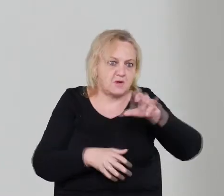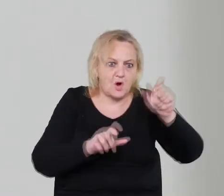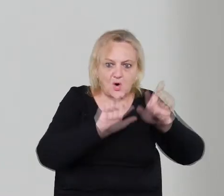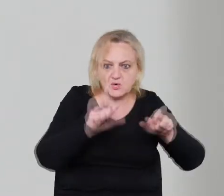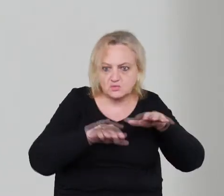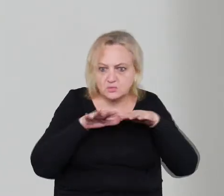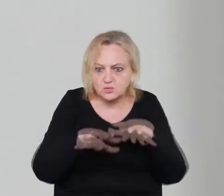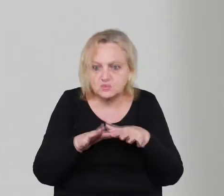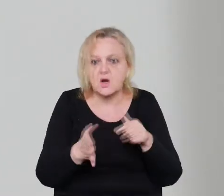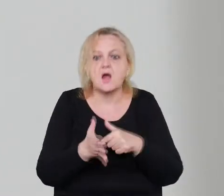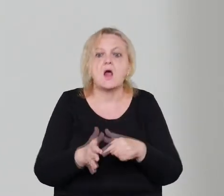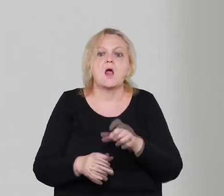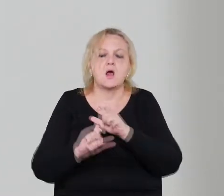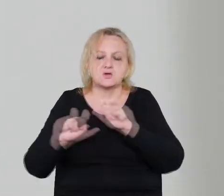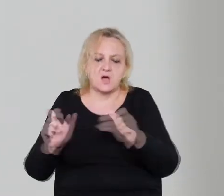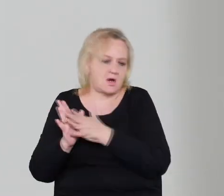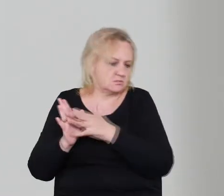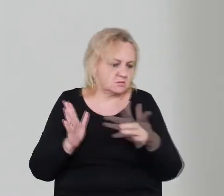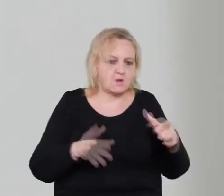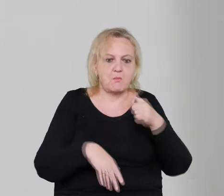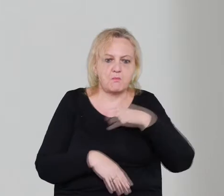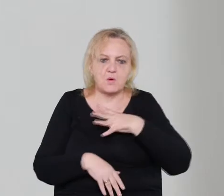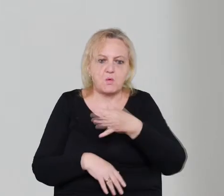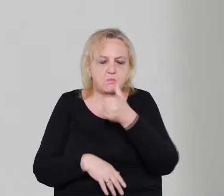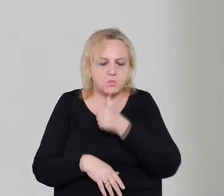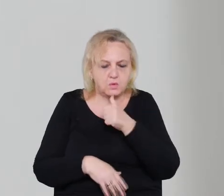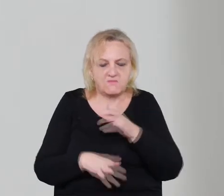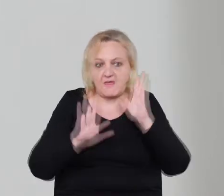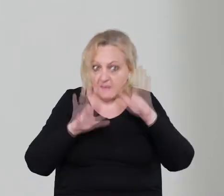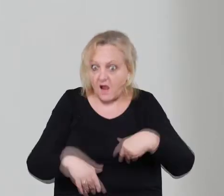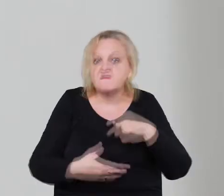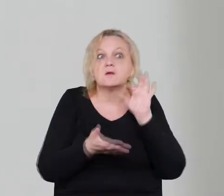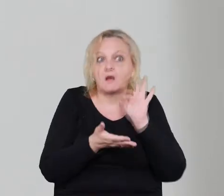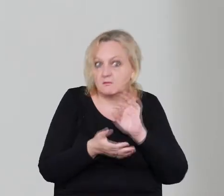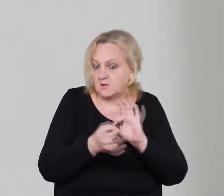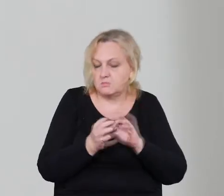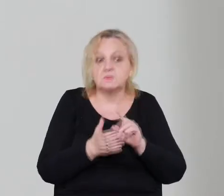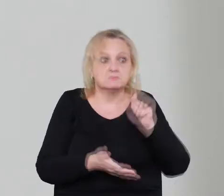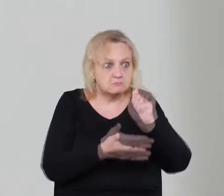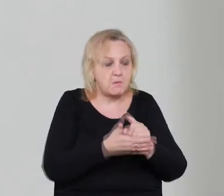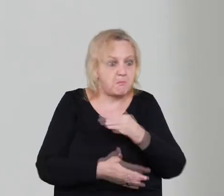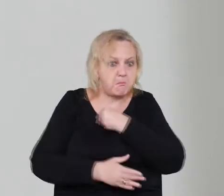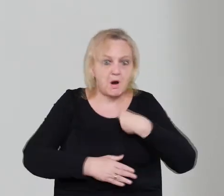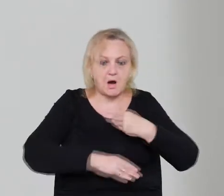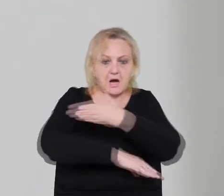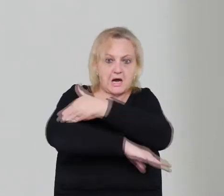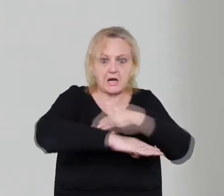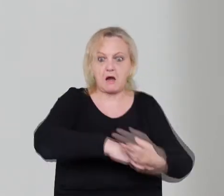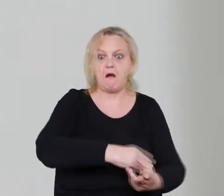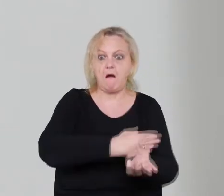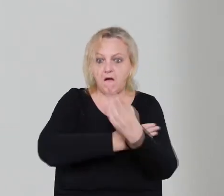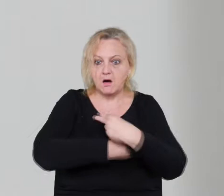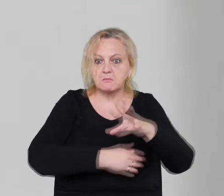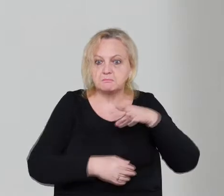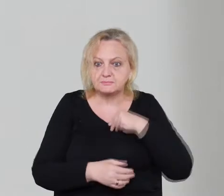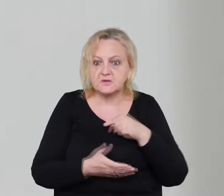No i od jakiegoś czasu to osoby również próbowały i nawet skutecznie przekroczyć polską granicę Przypominam że Polska jest póki